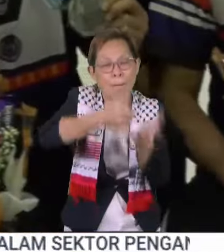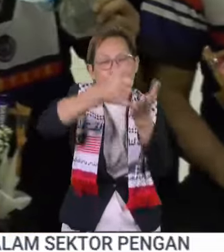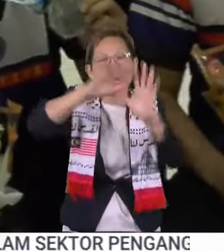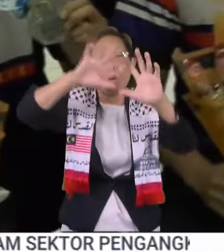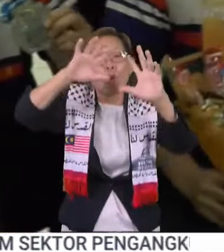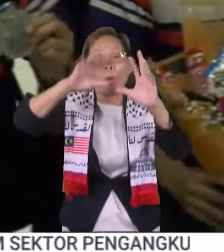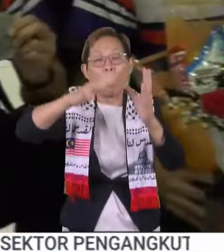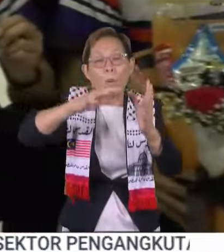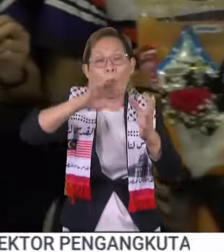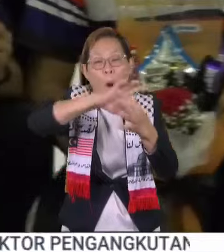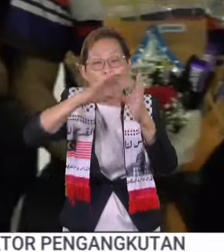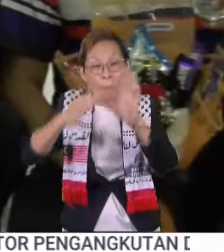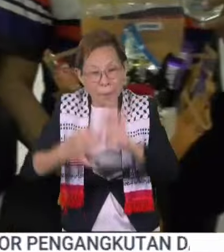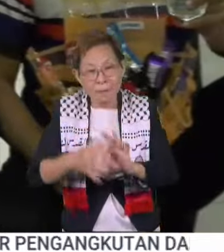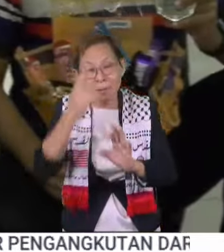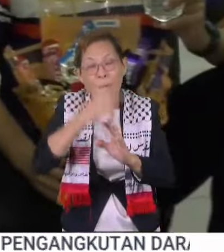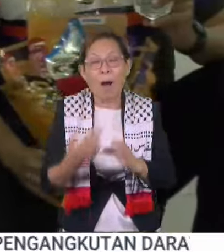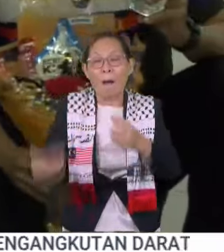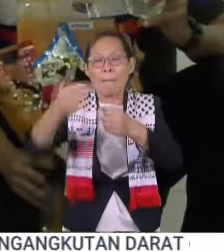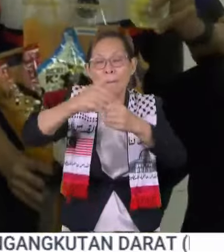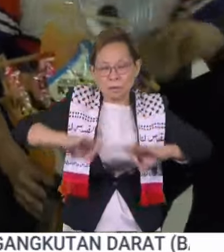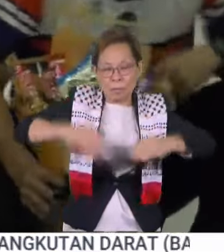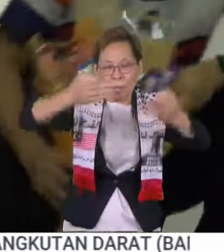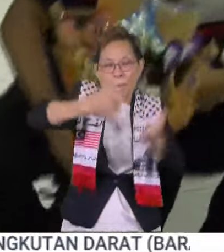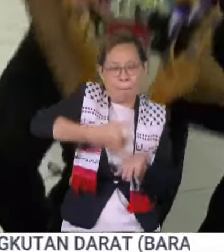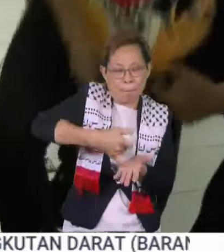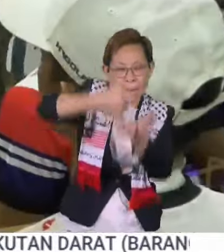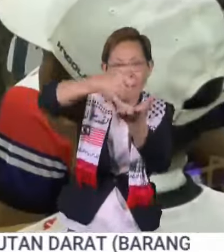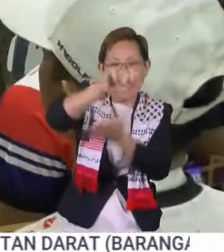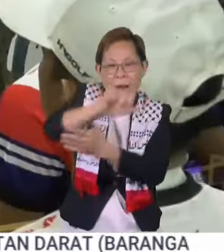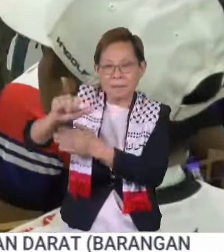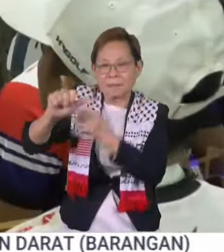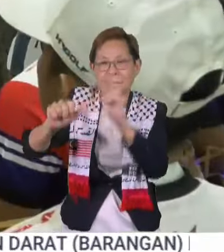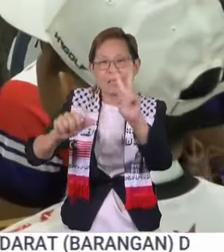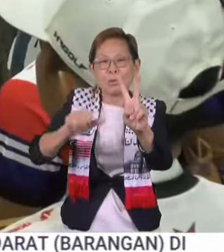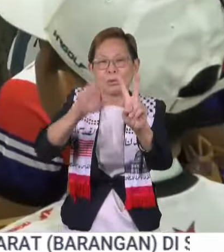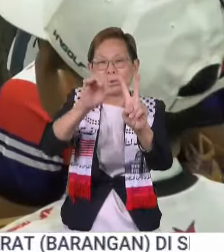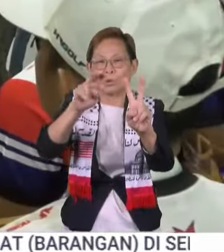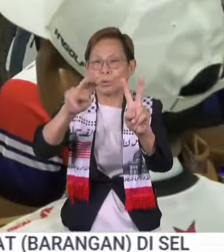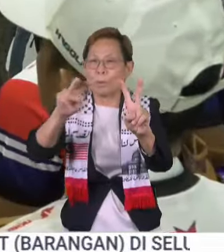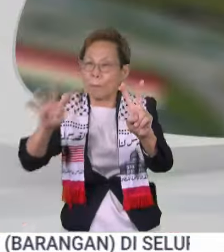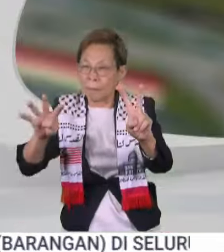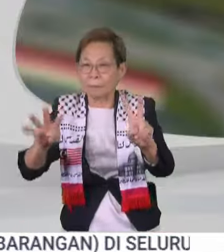susulan kejayaan cemerlang pasukan itu mara ke final Piala Asia 2024.